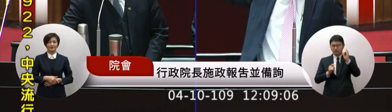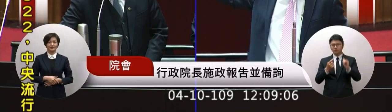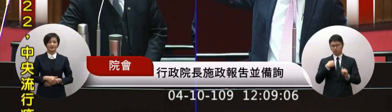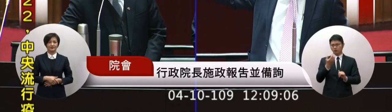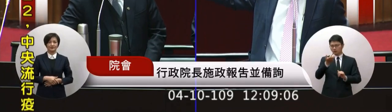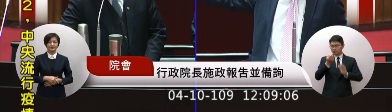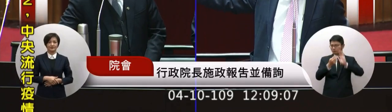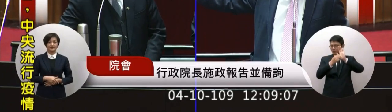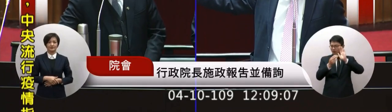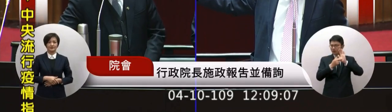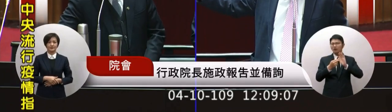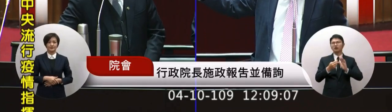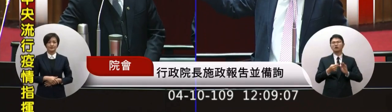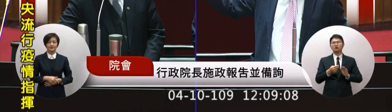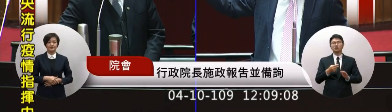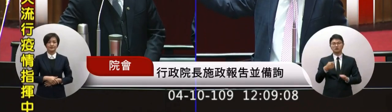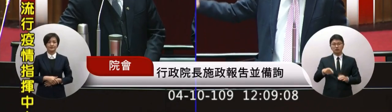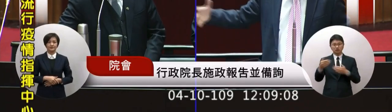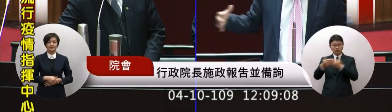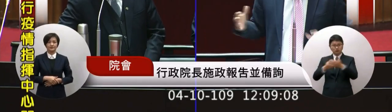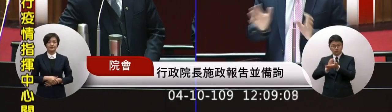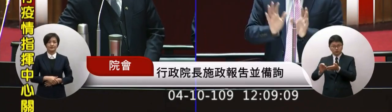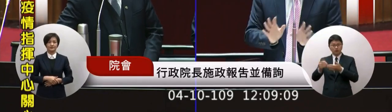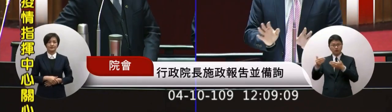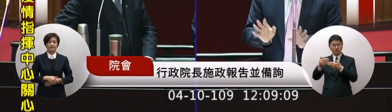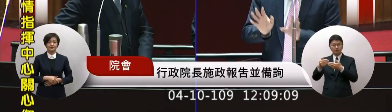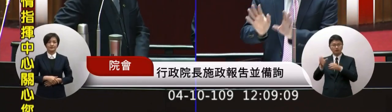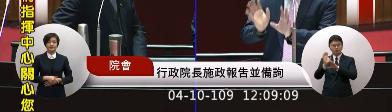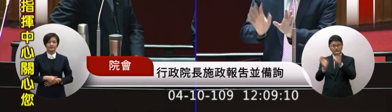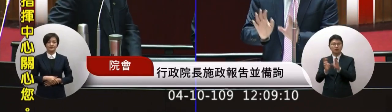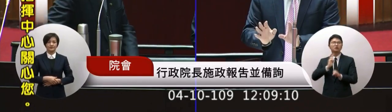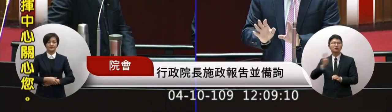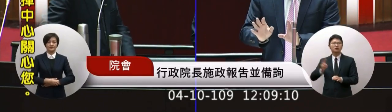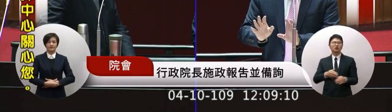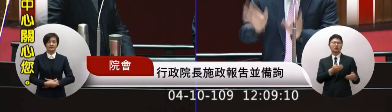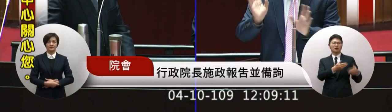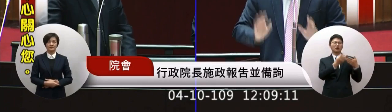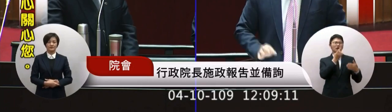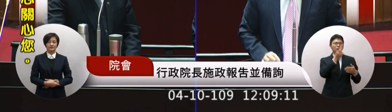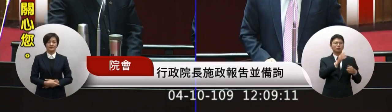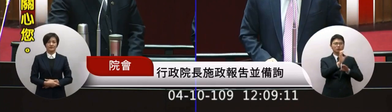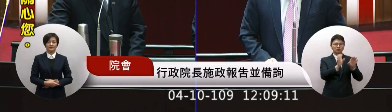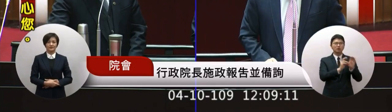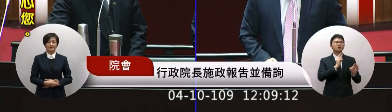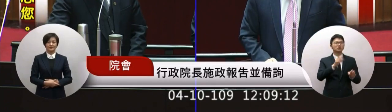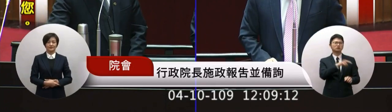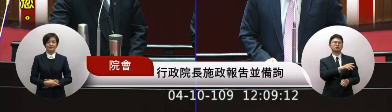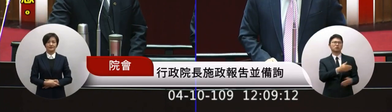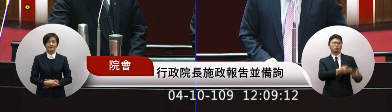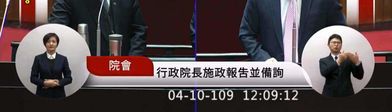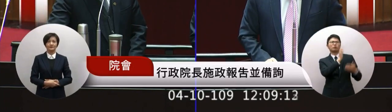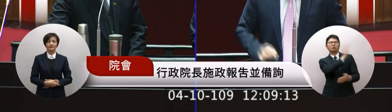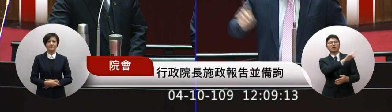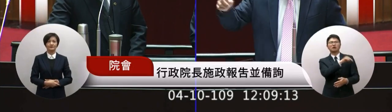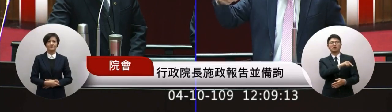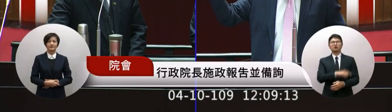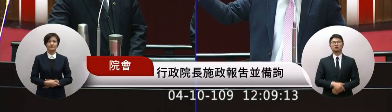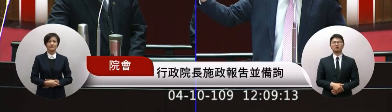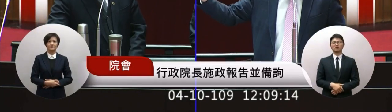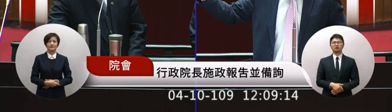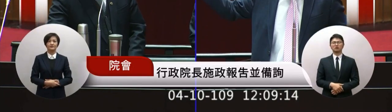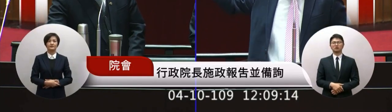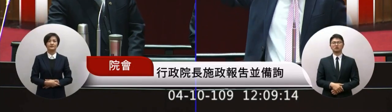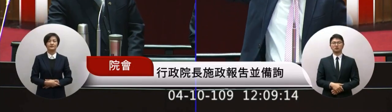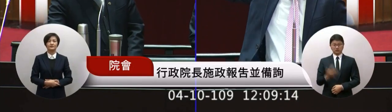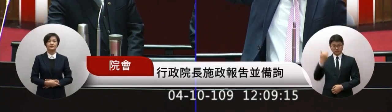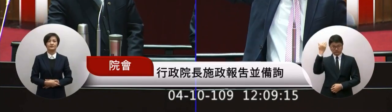告过，啊，通用拼音其实就是我们是汉语拼音，其实中国大陆几乎都用汉语拼音啦，所以当时才会